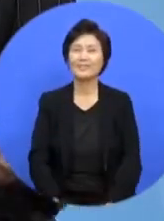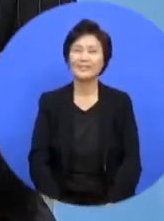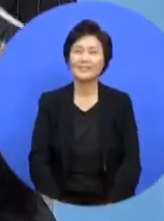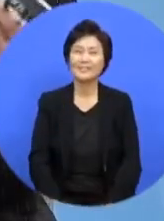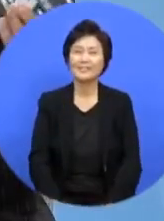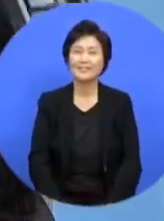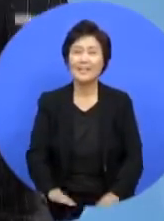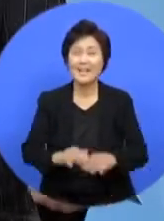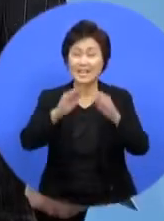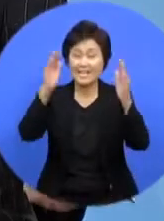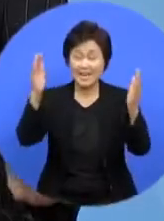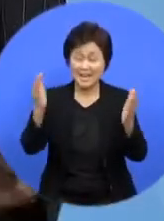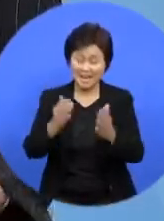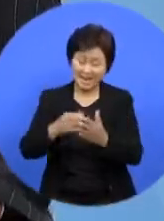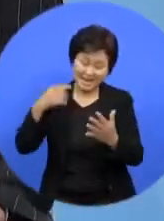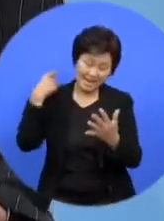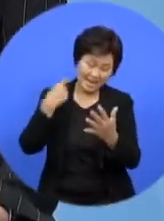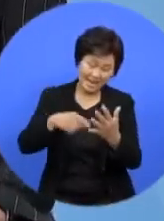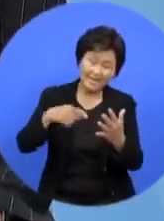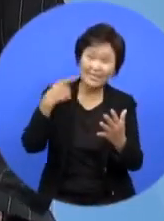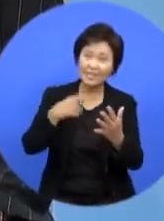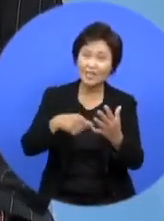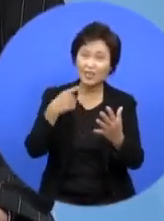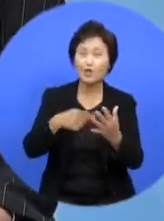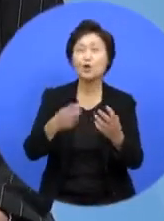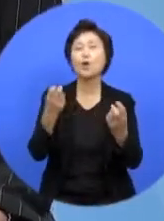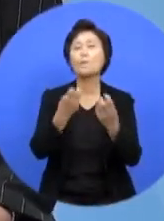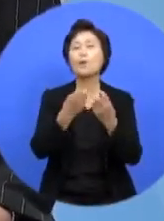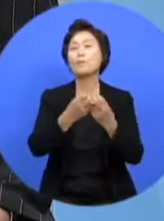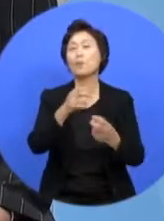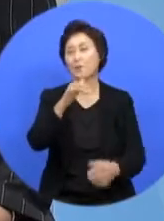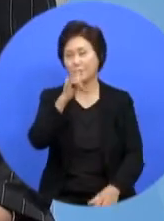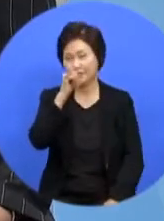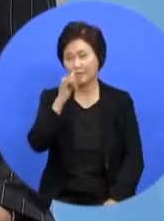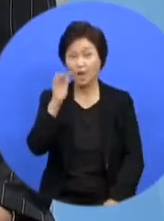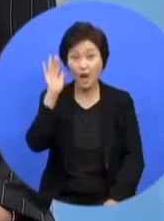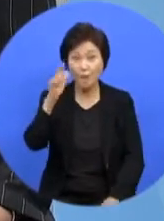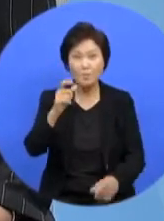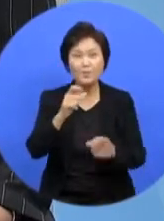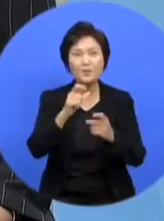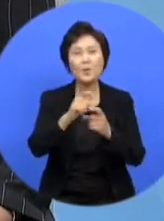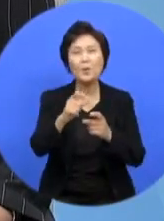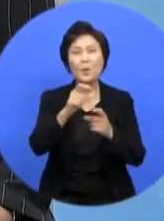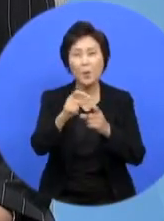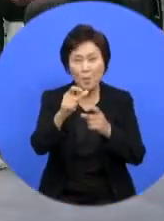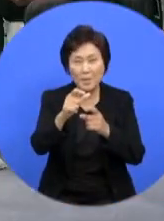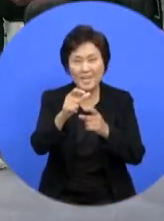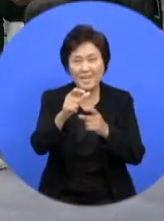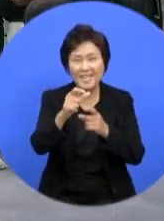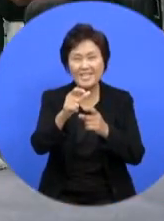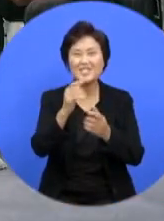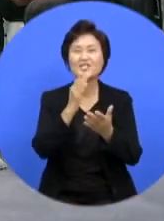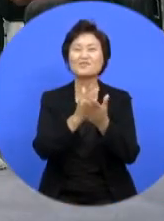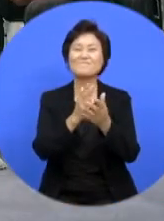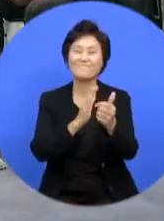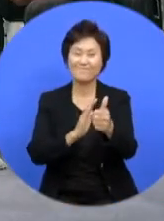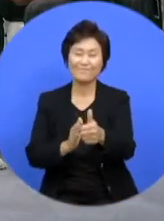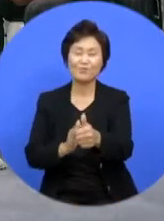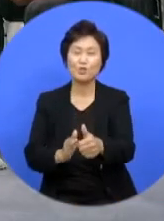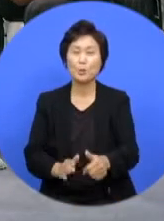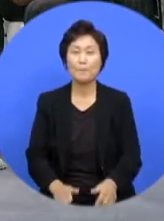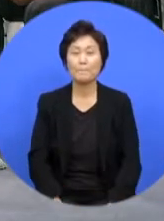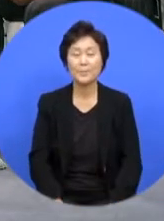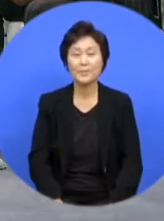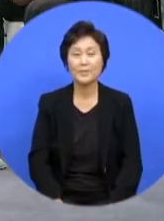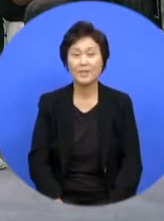네, 네. 다 가르쳐드리고 다 방법이 있으니까 이제는 고민 안 하셔도 돼요. 그렇죠. 네. 우리 데이비 킴 선생님은 네. 교포라고 들었거든요.